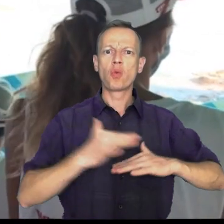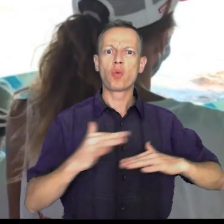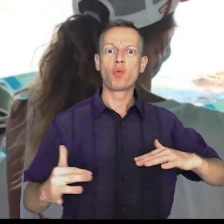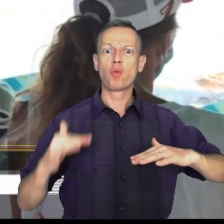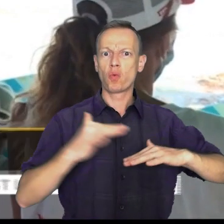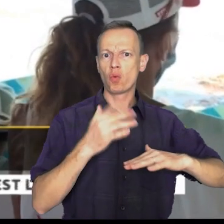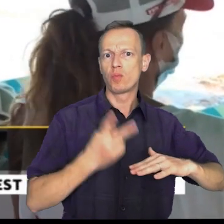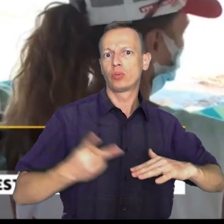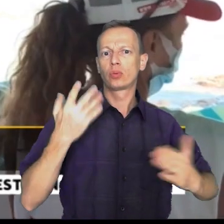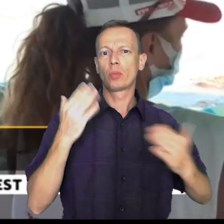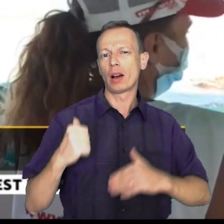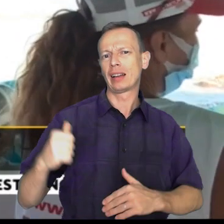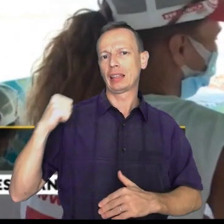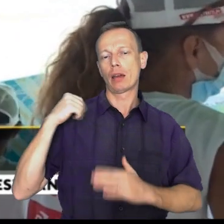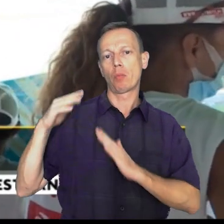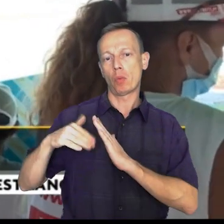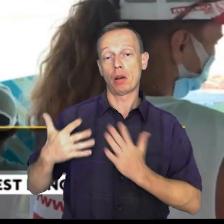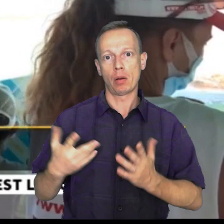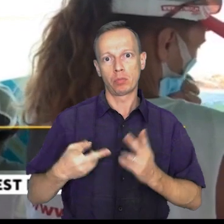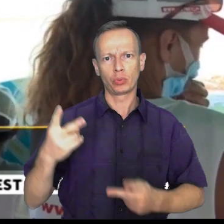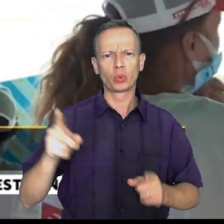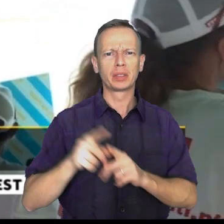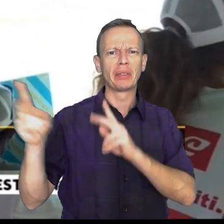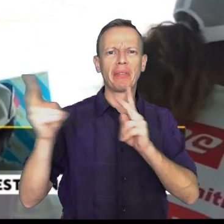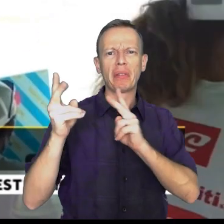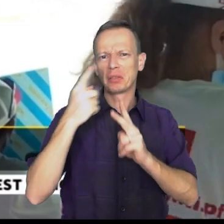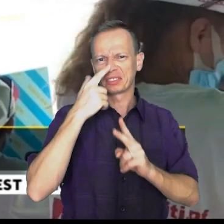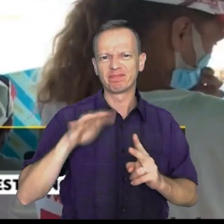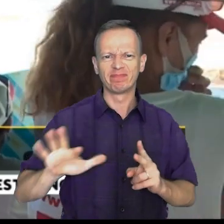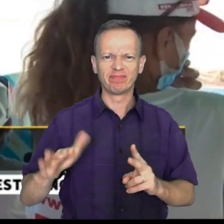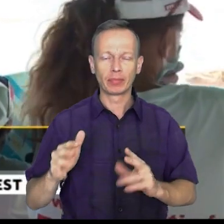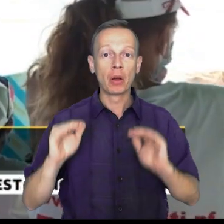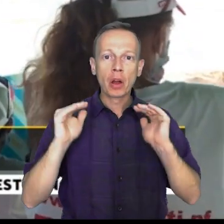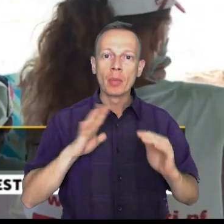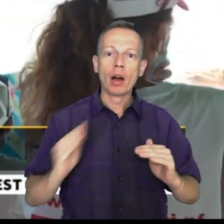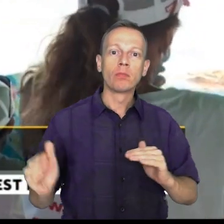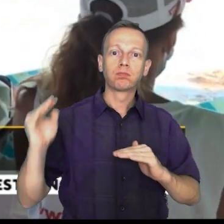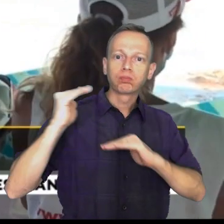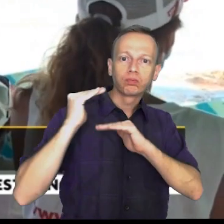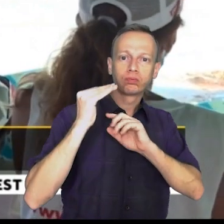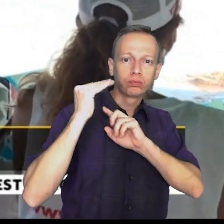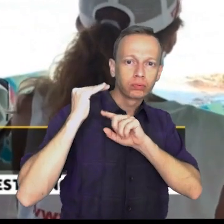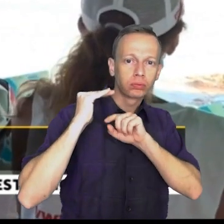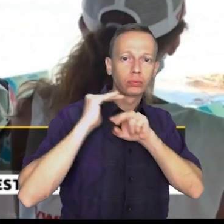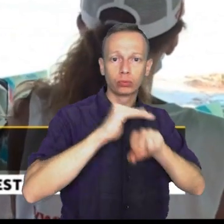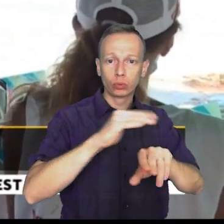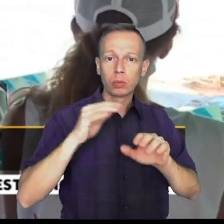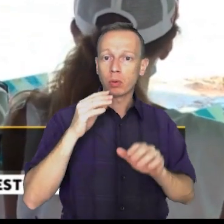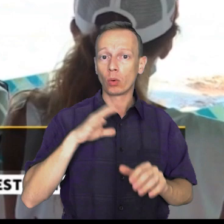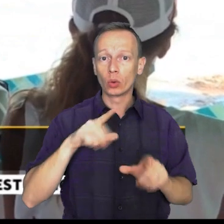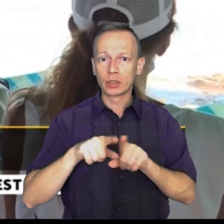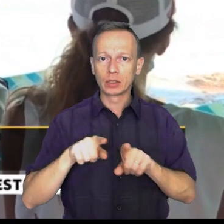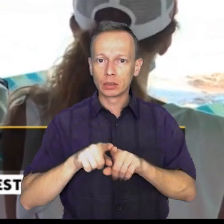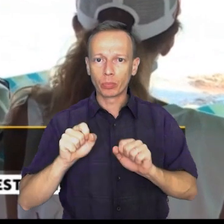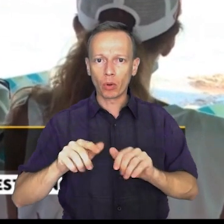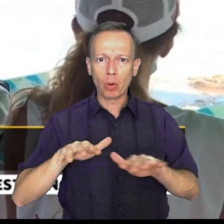c'est plus consistant que hier. On a un petit vent qui n'est pas top, mais il y a quand même des tubes et des manœuvres, donc il y a largement de